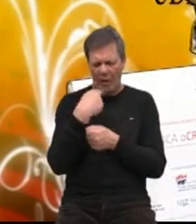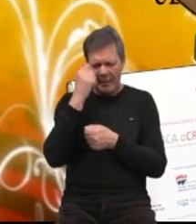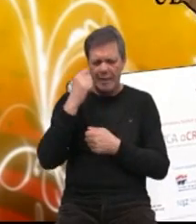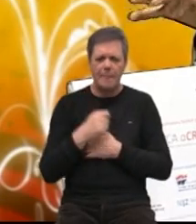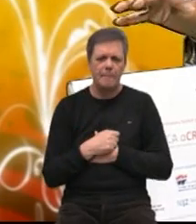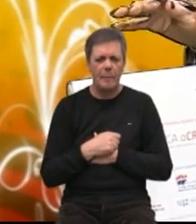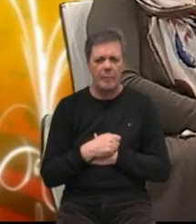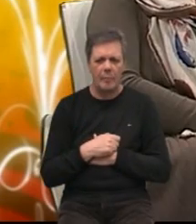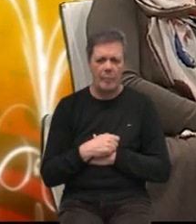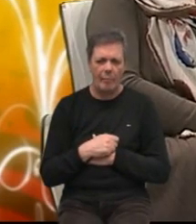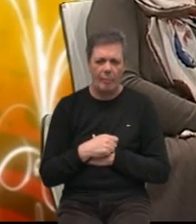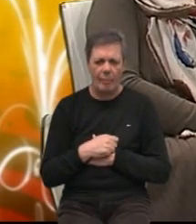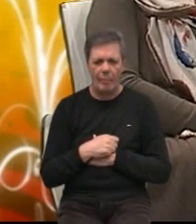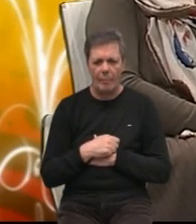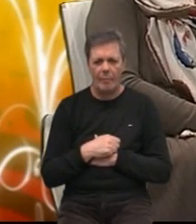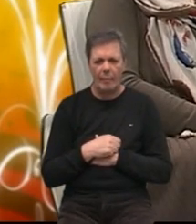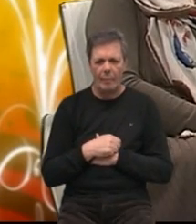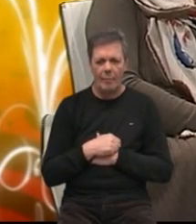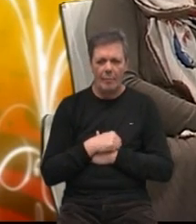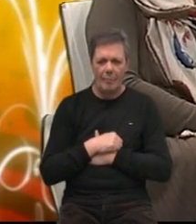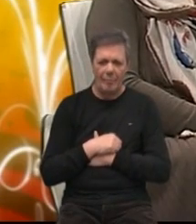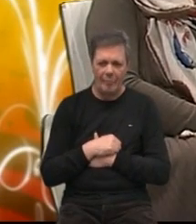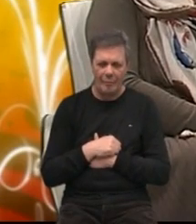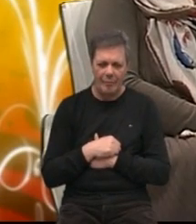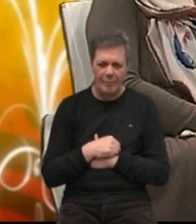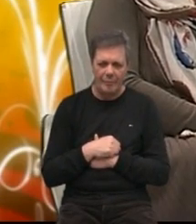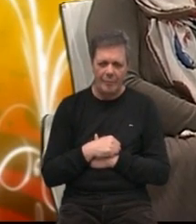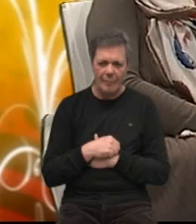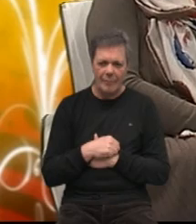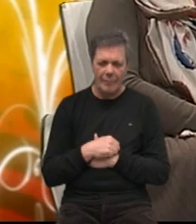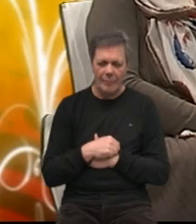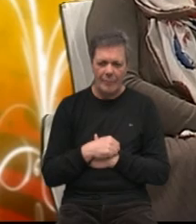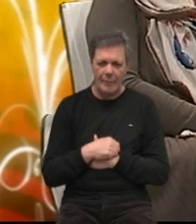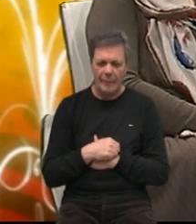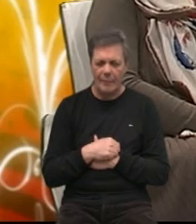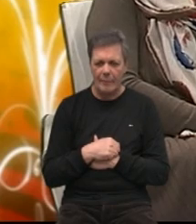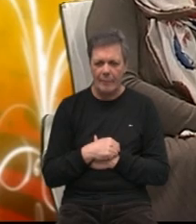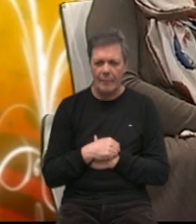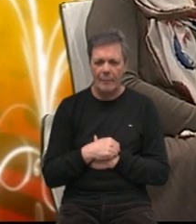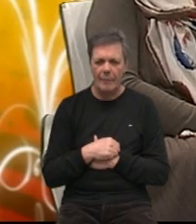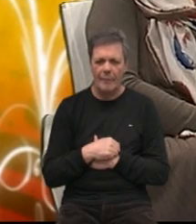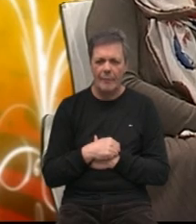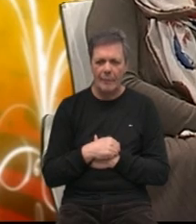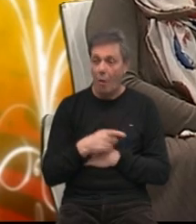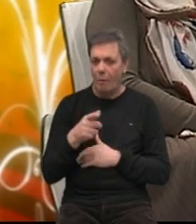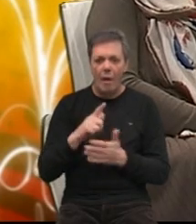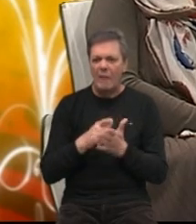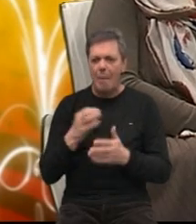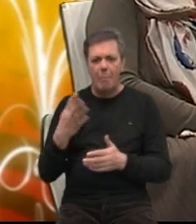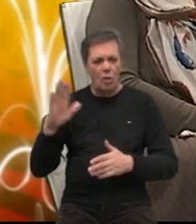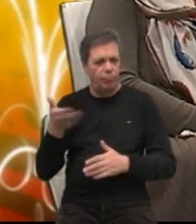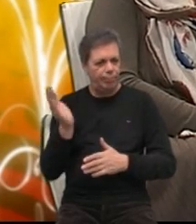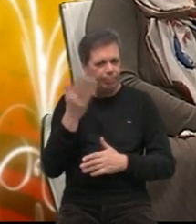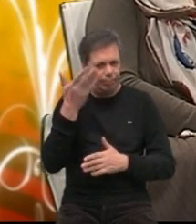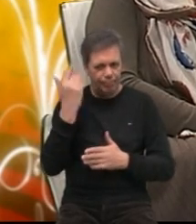to je pregrozno. Još, da, jer ćete mi morati o projektu nešto neki. Ja bi samo još... Da, jako nam je brzo ovo prošlo. Evo vidite